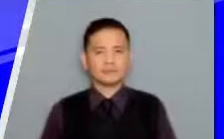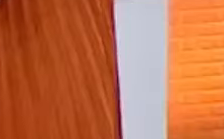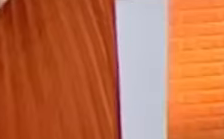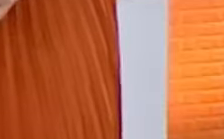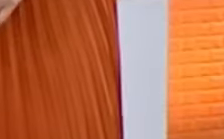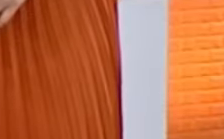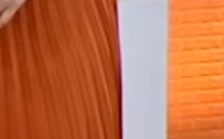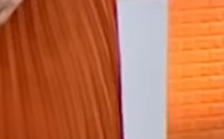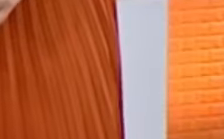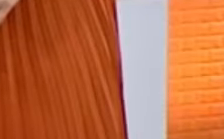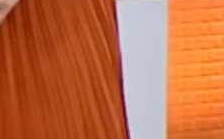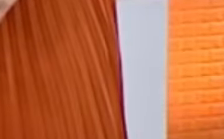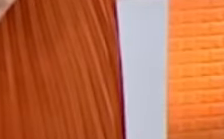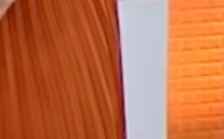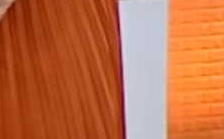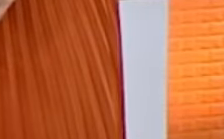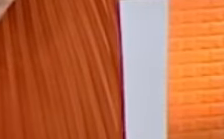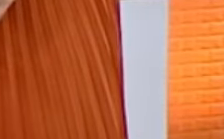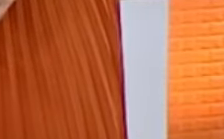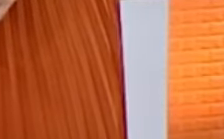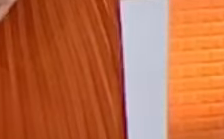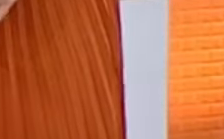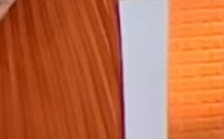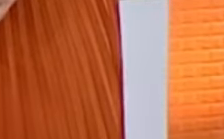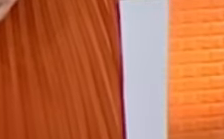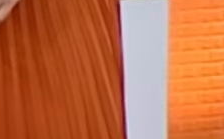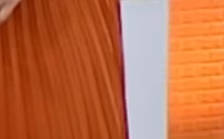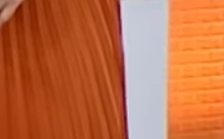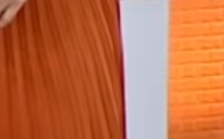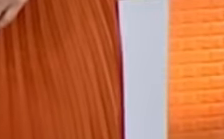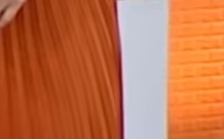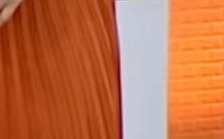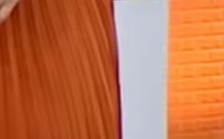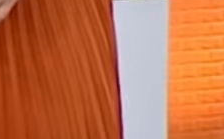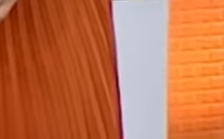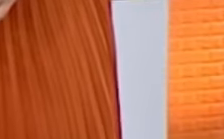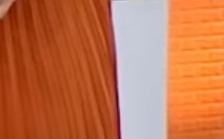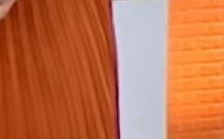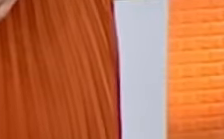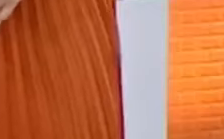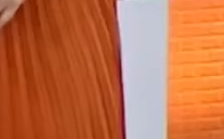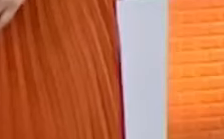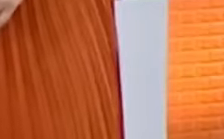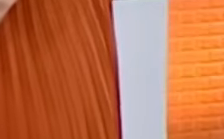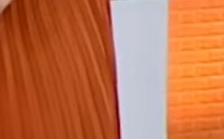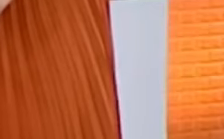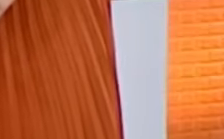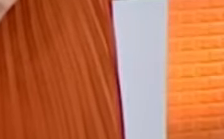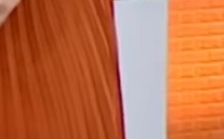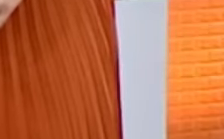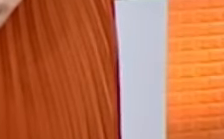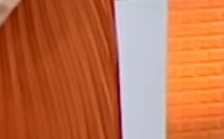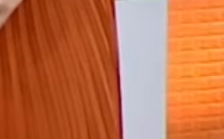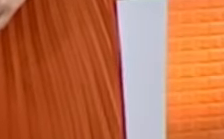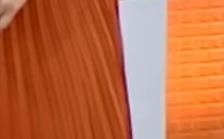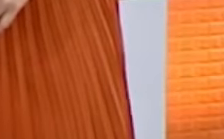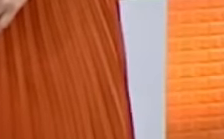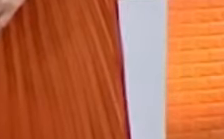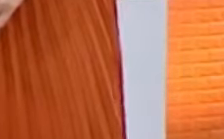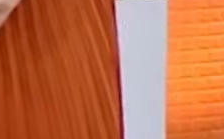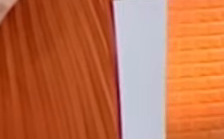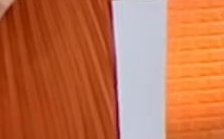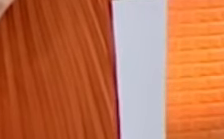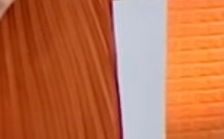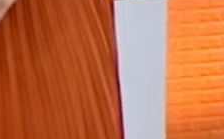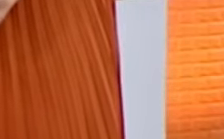lang yung ano mga kapuso para una ka sa mga balita mag-subscribe sa GMA integrated news sa YouTube sa mga kapuso abroad subaybayan niyo po kami